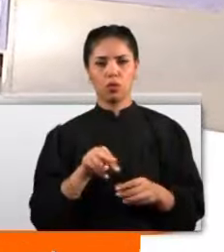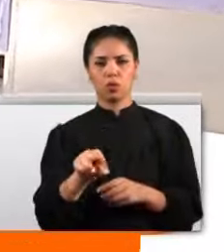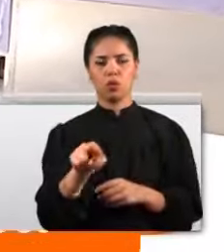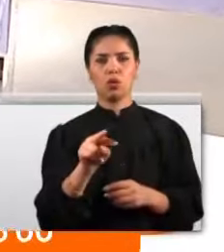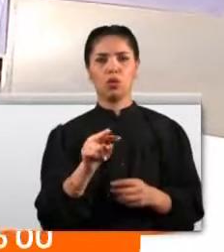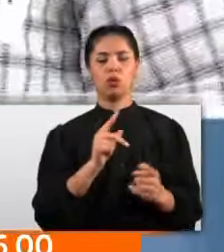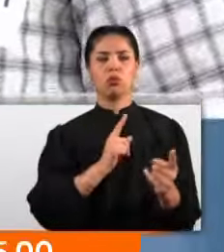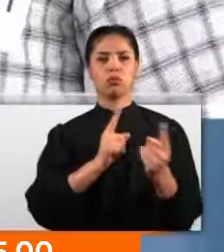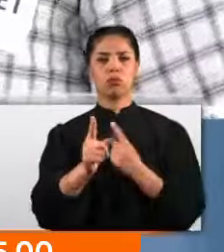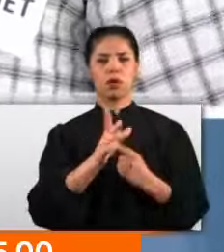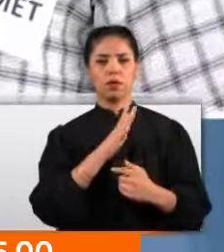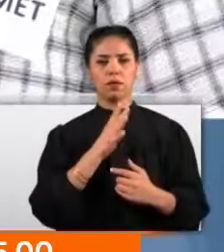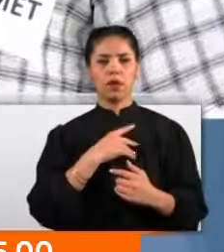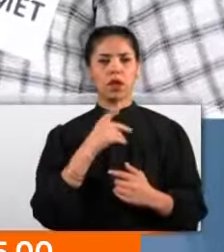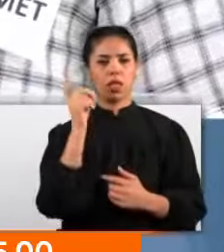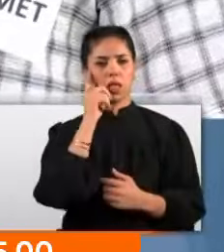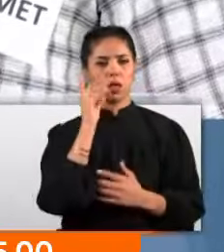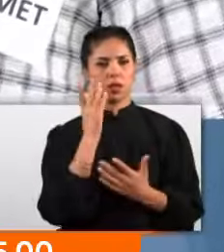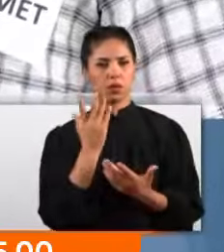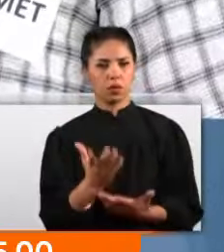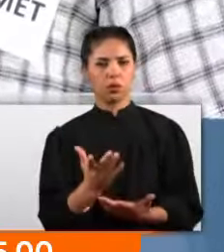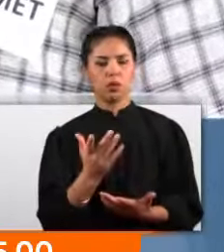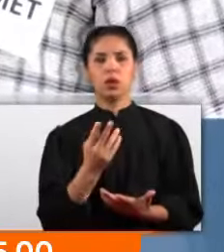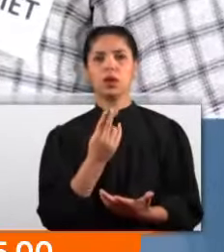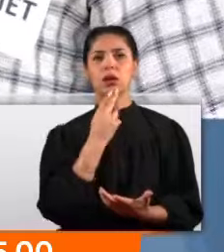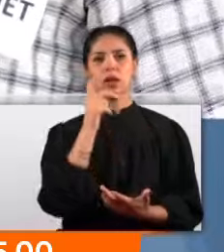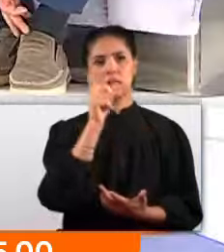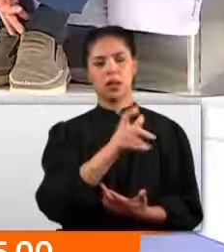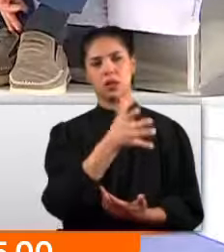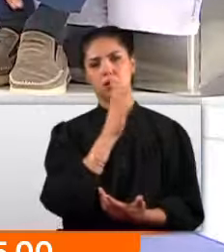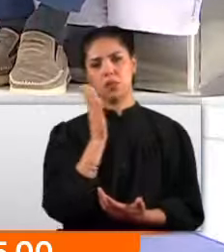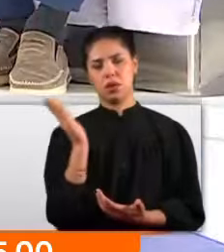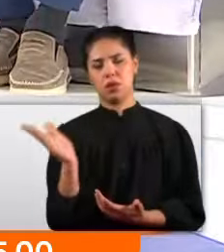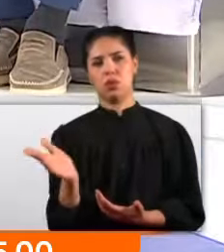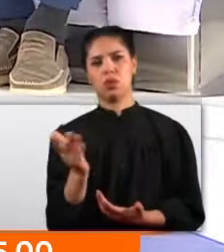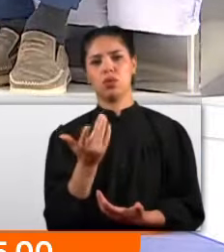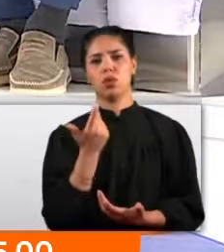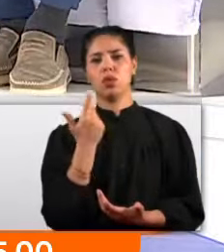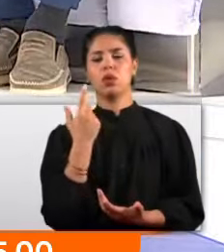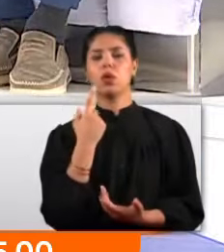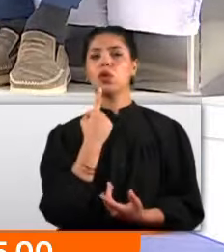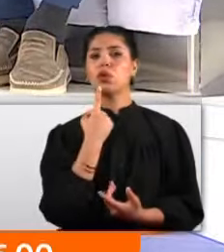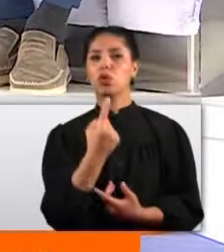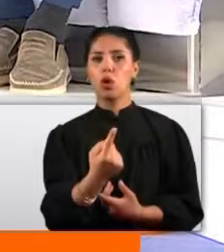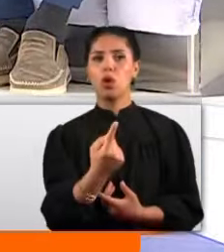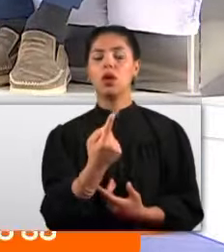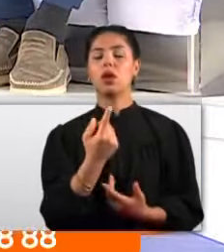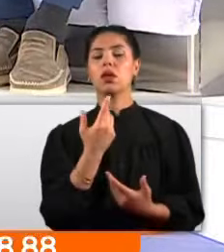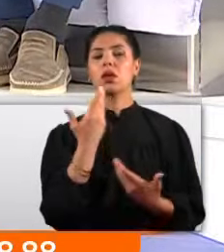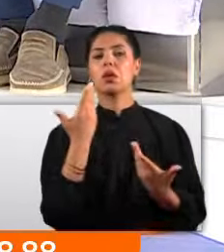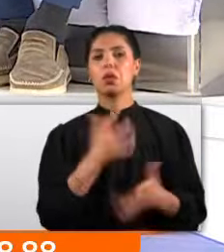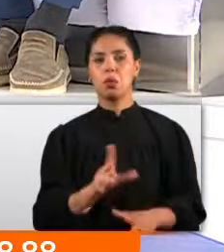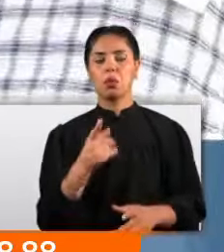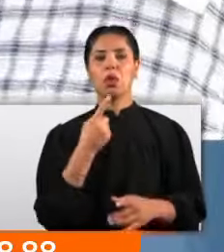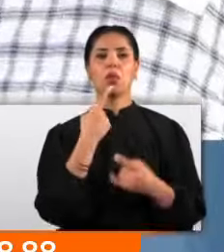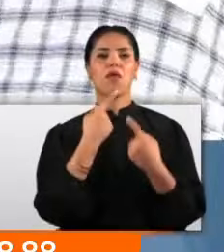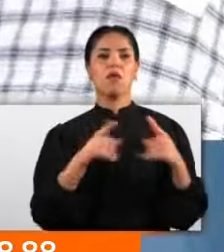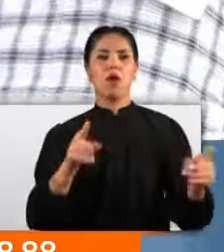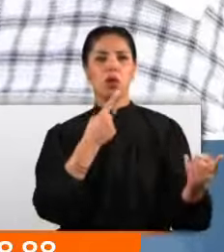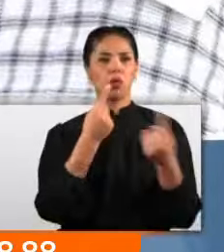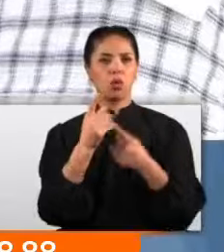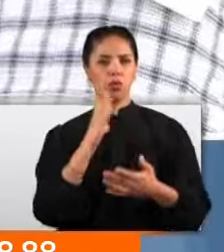geçerken birbirimizi tanırız. Demek ki kadını biliyorsun. Söylemleri reddeden adamın çelişkili tavırları gözden kaçmadı.